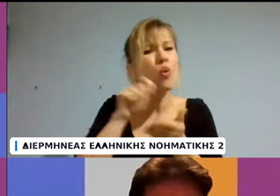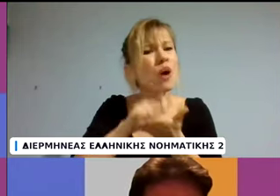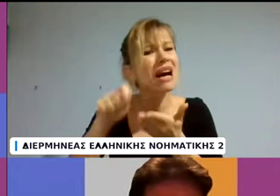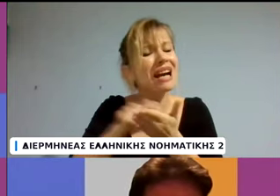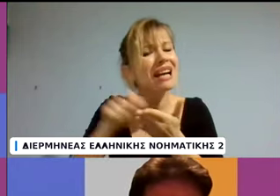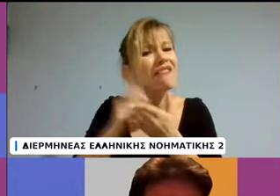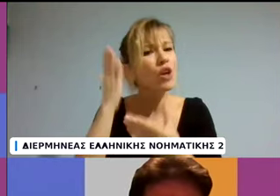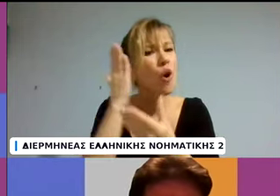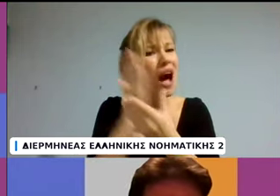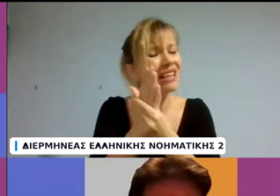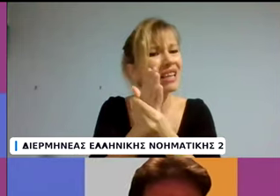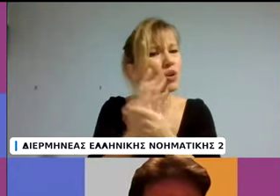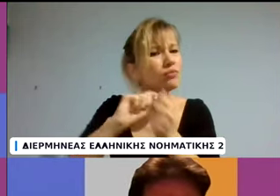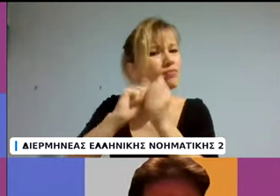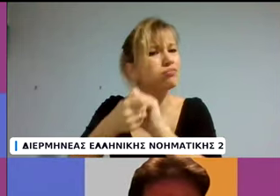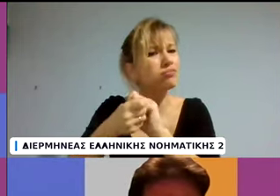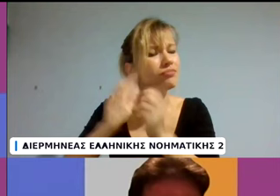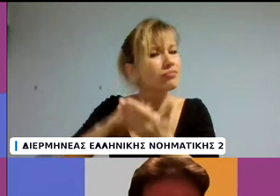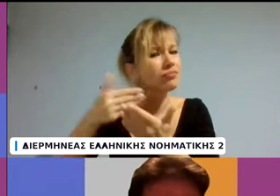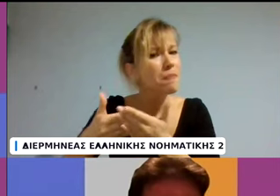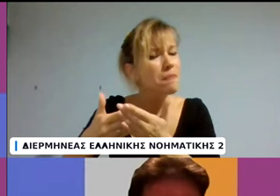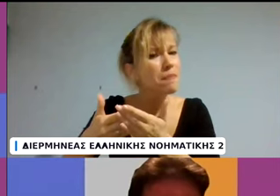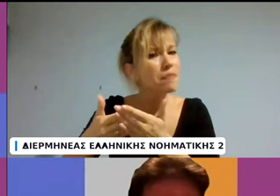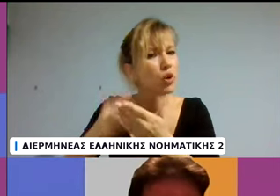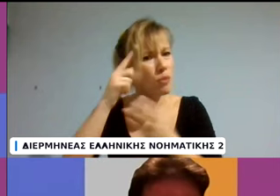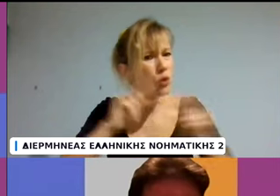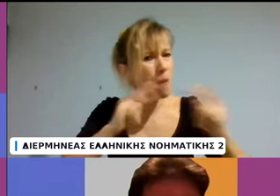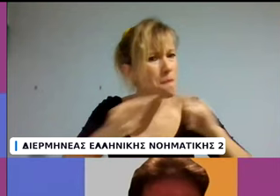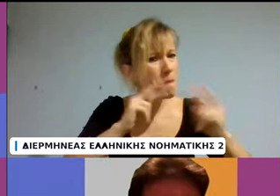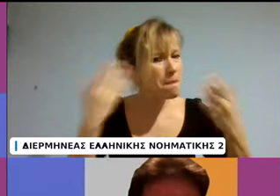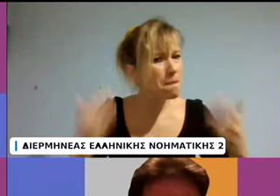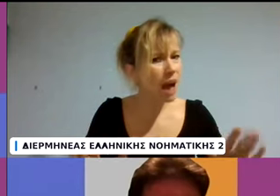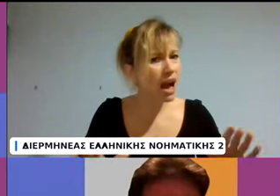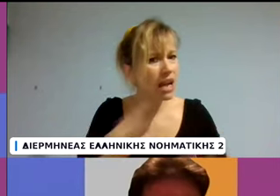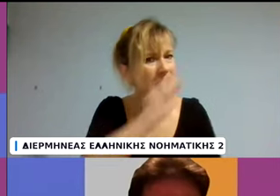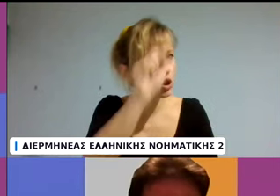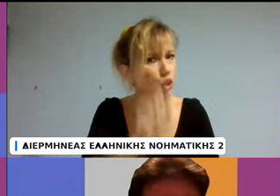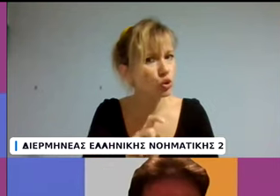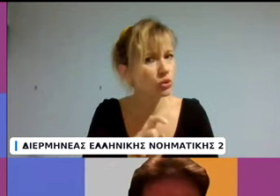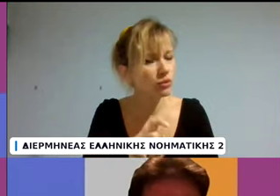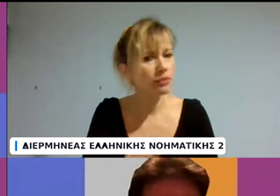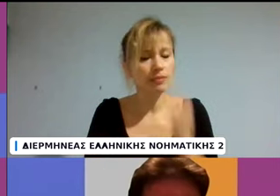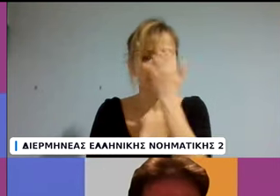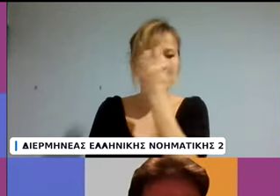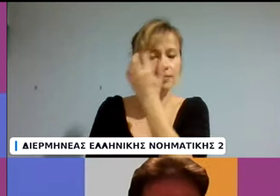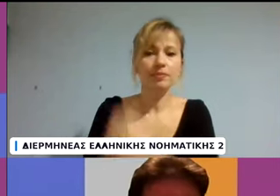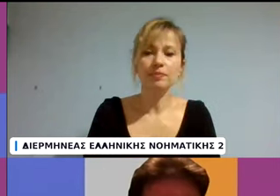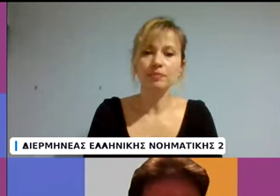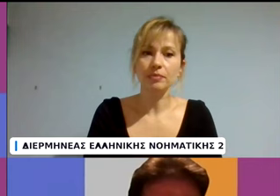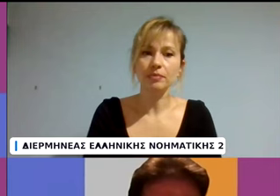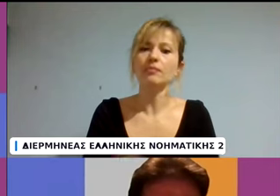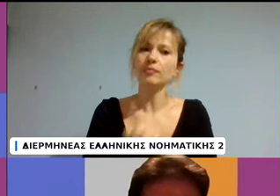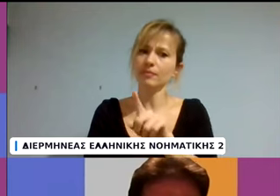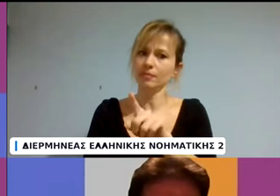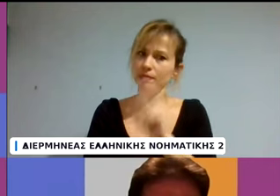μετά να το μεταφράσουμε, αν έχουν απαντηθεί. Δεν το έχω δει, ενδεχομένως έχει απαντηθεί αυτό. Γράφω τώρα,